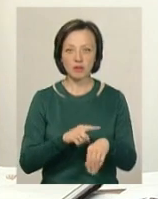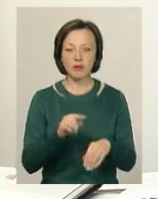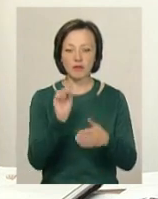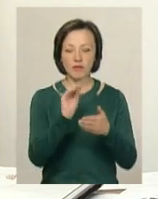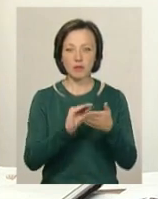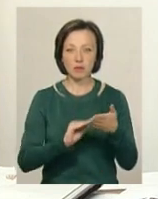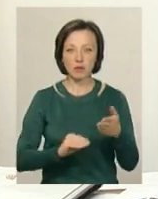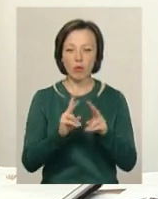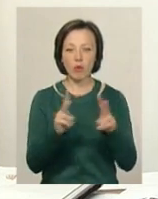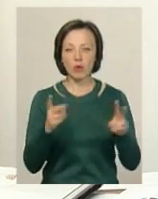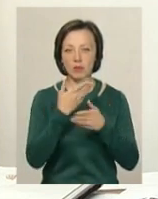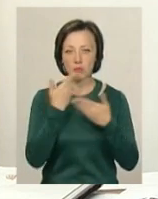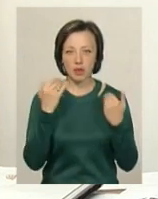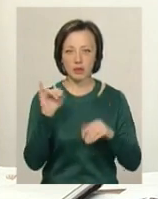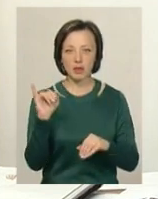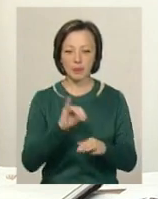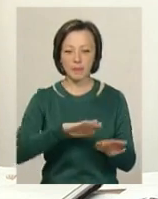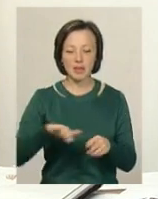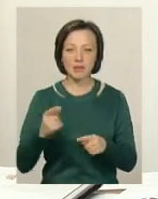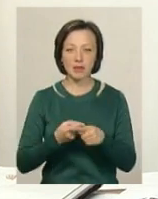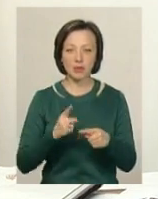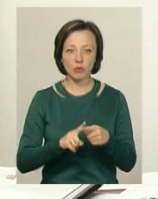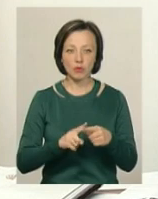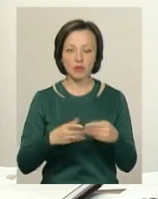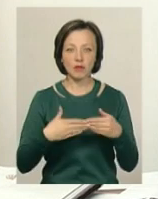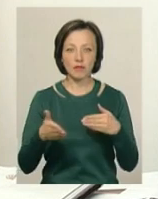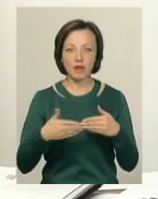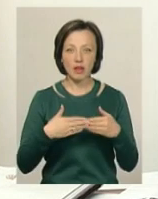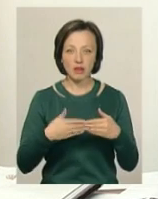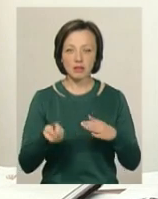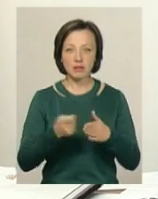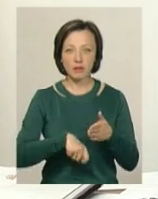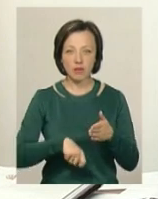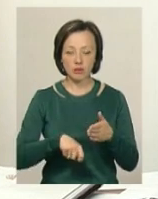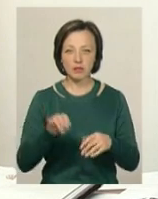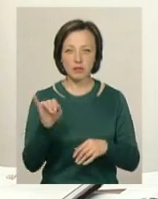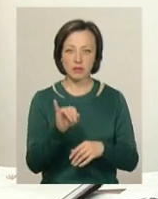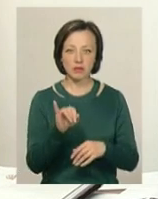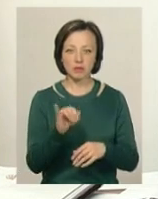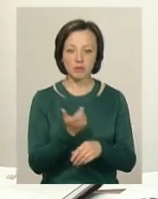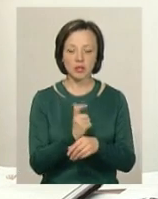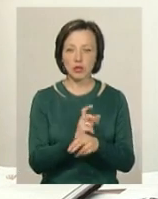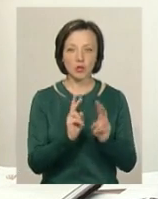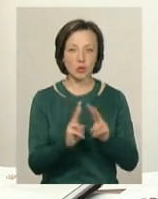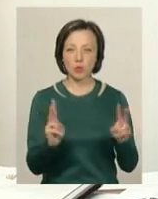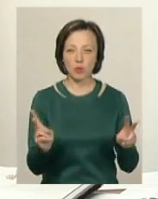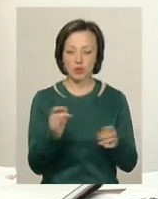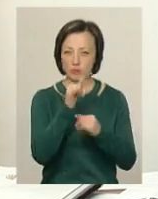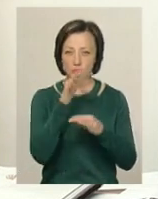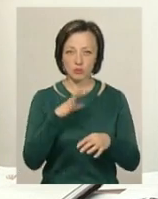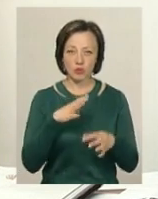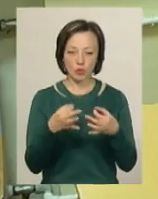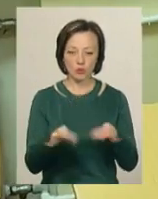відмітимо, кого немає. І після того двері в пункт тестування закриваються, і більше ніхто не може